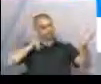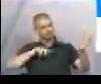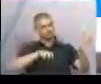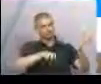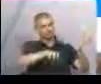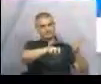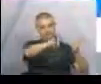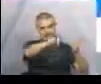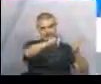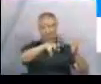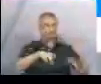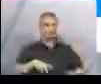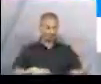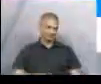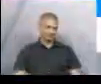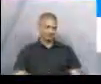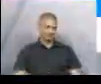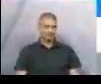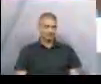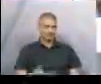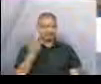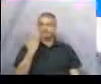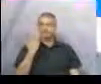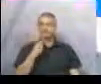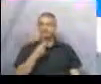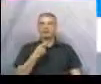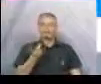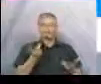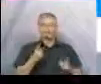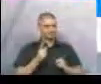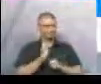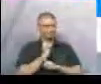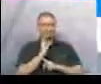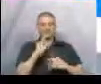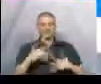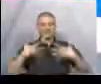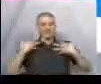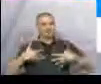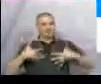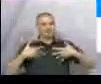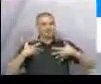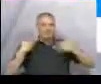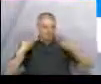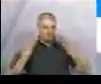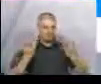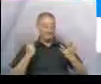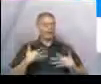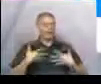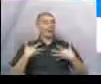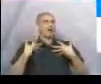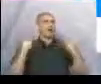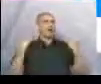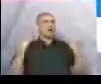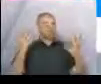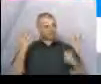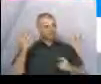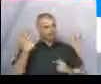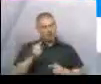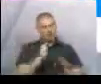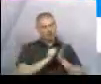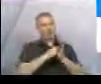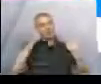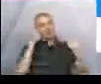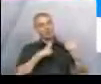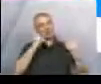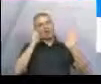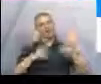כאילו אחרי שנפתח הים וכולם יצאו והייתה רגע של שמחה והתרוממות רוח, היא לוקחת את הטוף